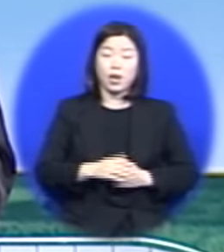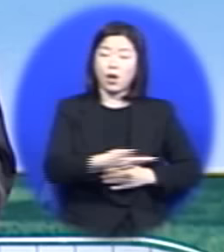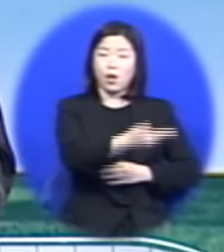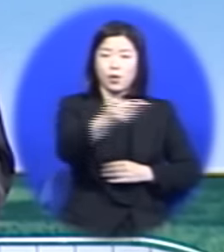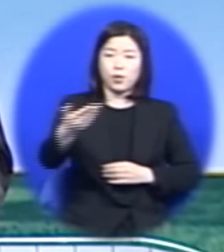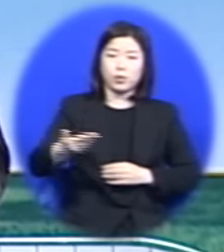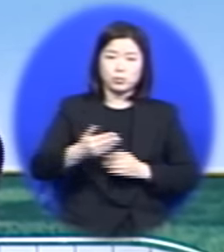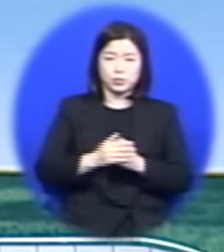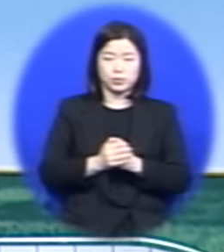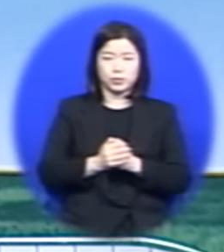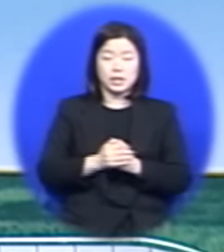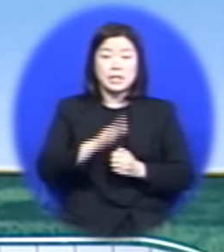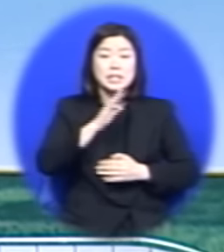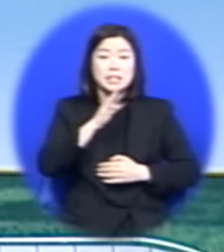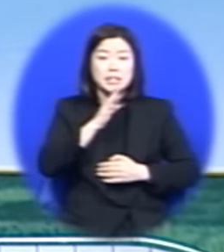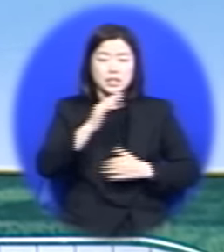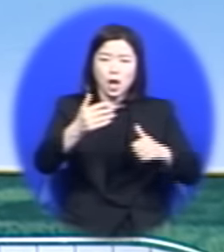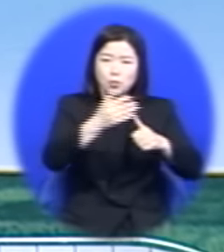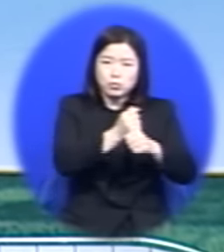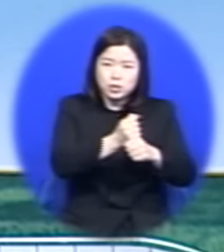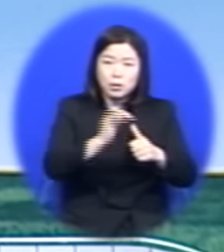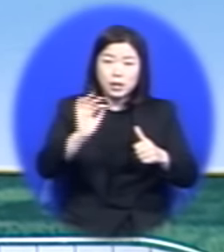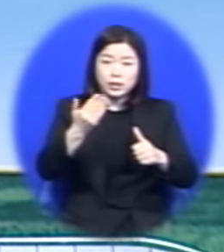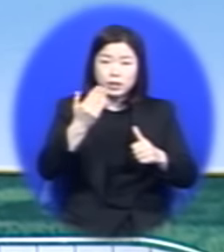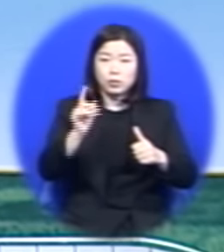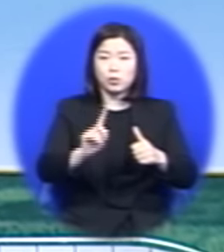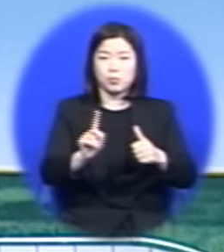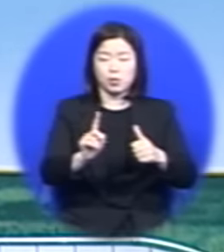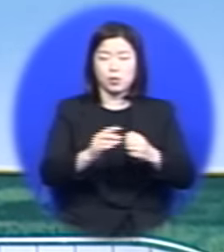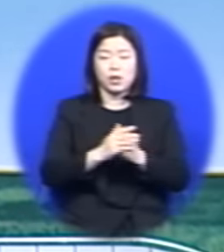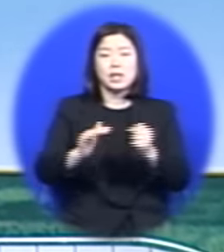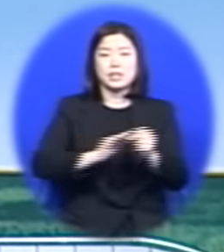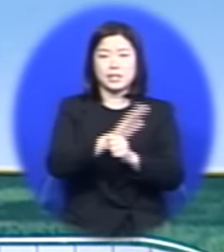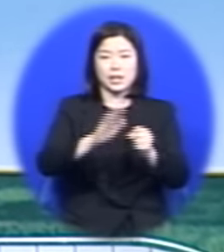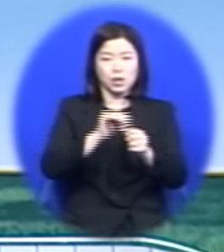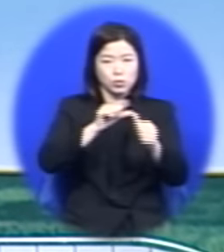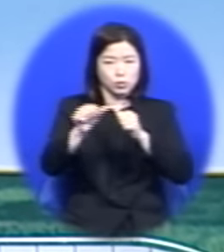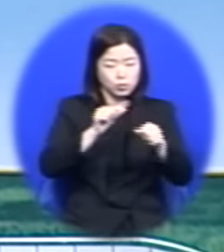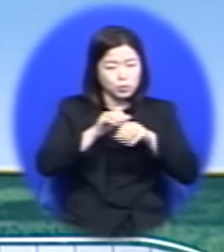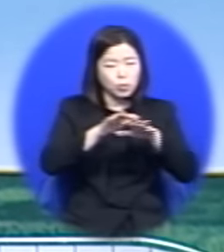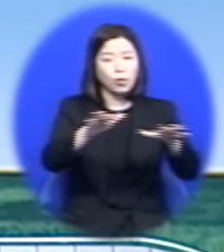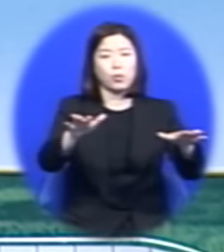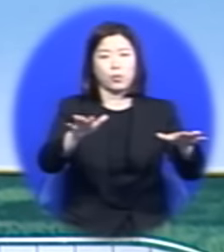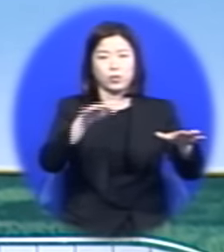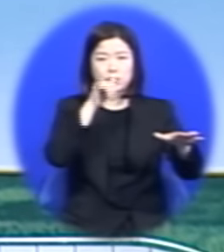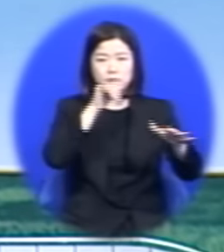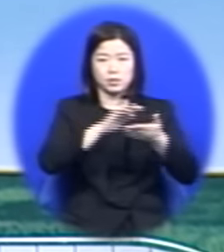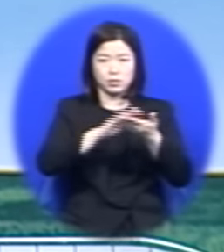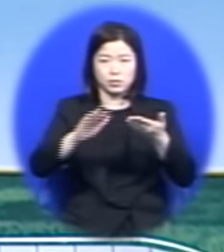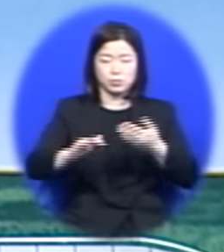여러분, 진짜 붙잡아야 되는 것은 사랑으로 소문난 거예요.